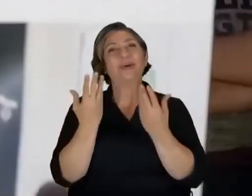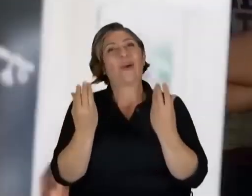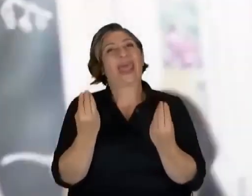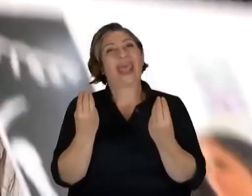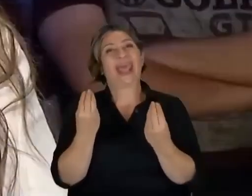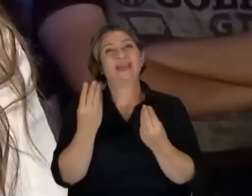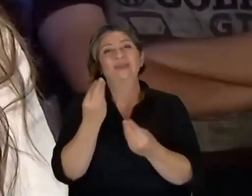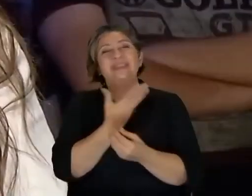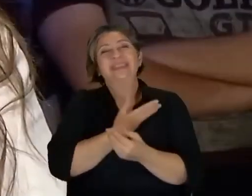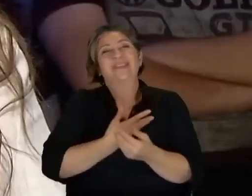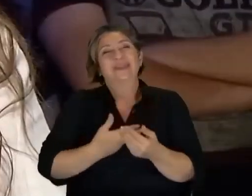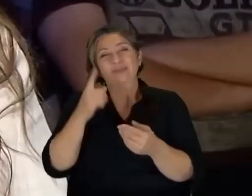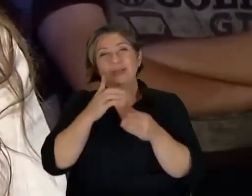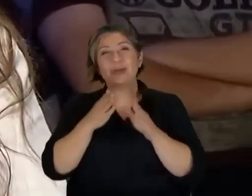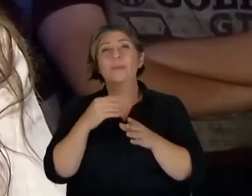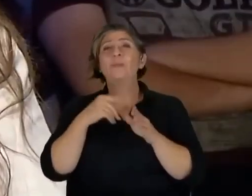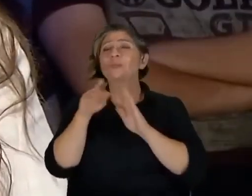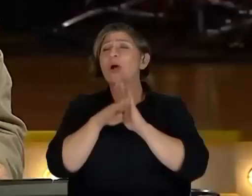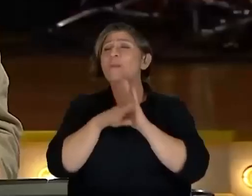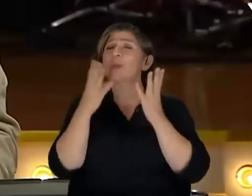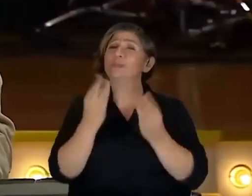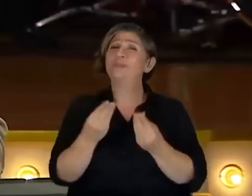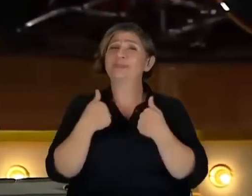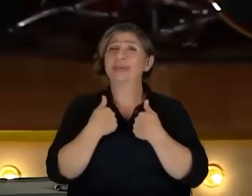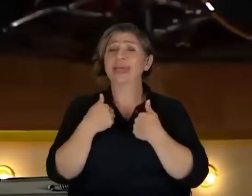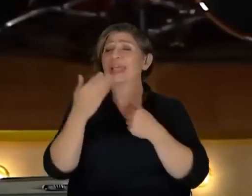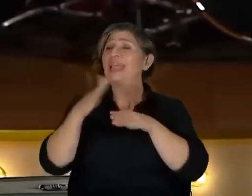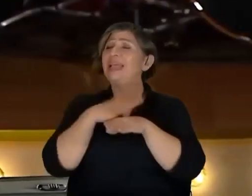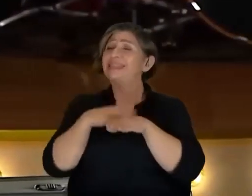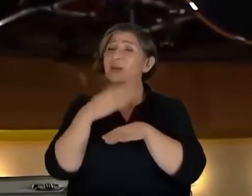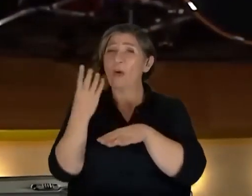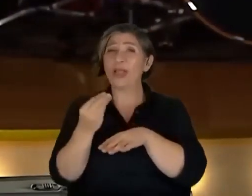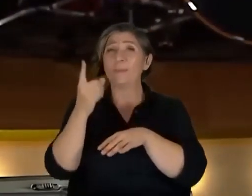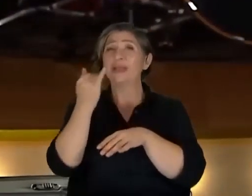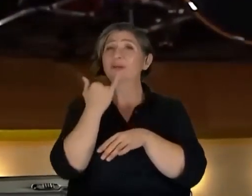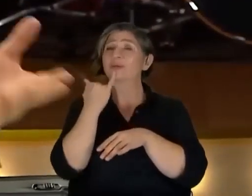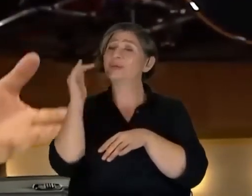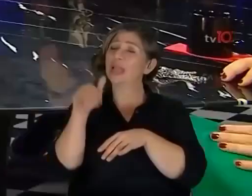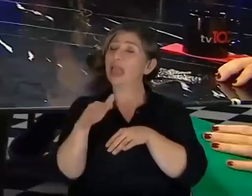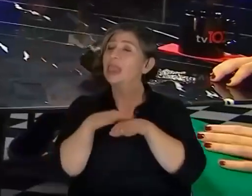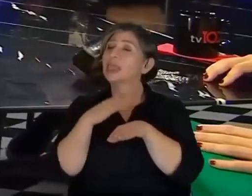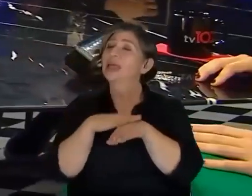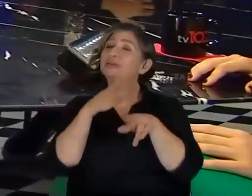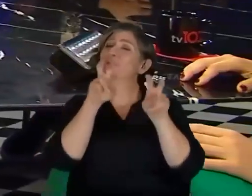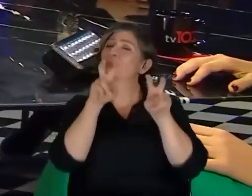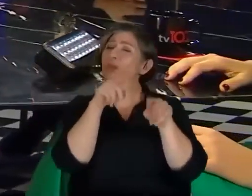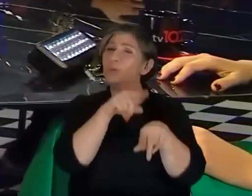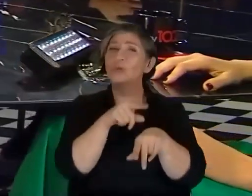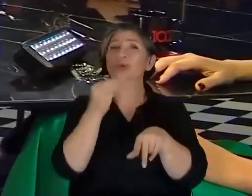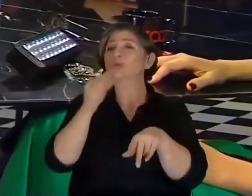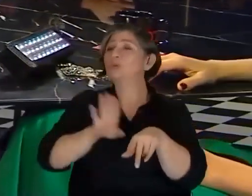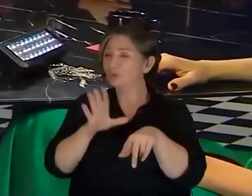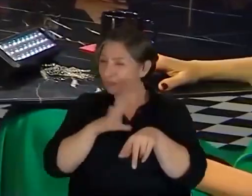iyi. Çok vallahi, sevdiğim için yaptım ben böyle zaten. Bir programcı oldum. Mesela kedisi olan bir konuğum geliyor. Kediden söz ediyoruz.